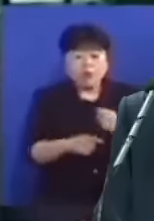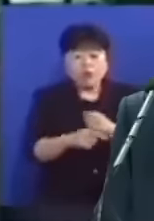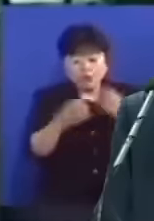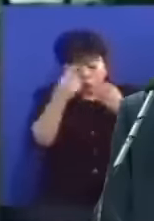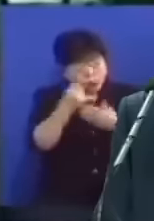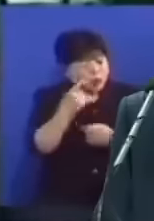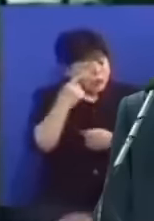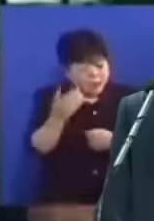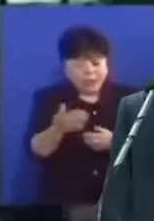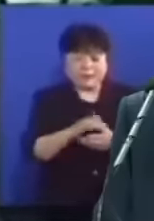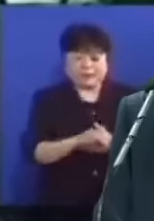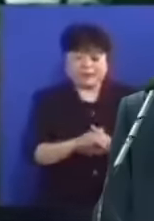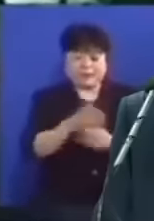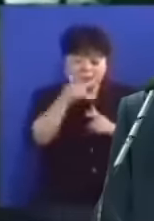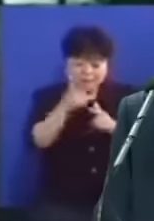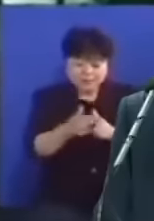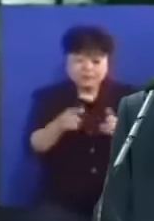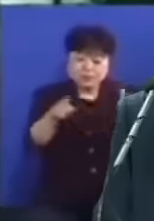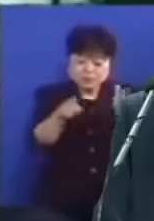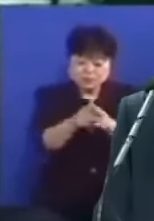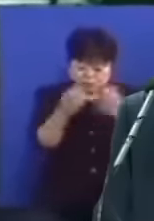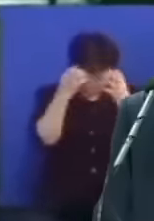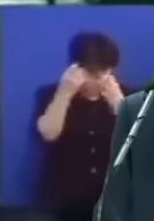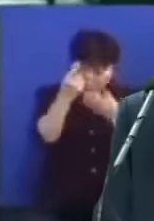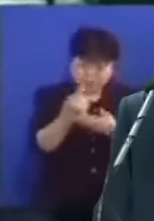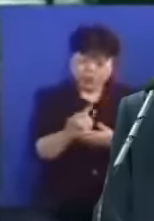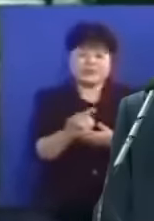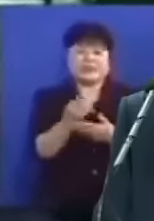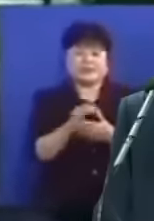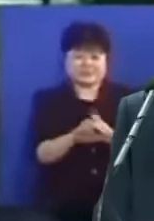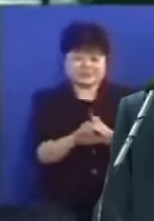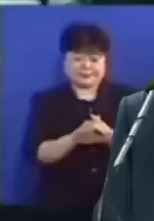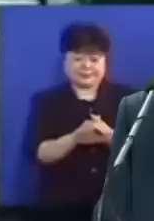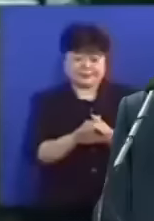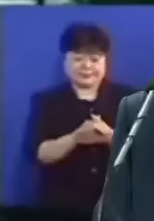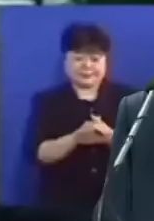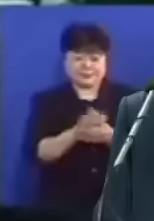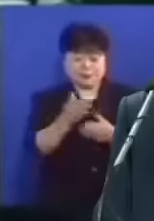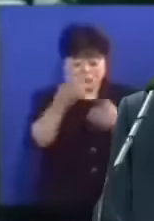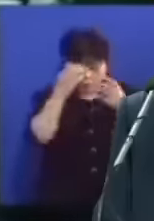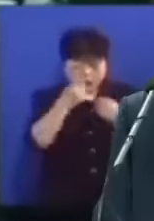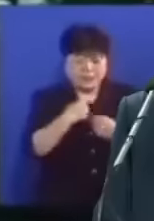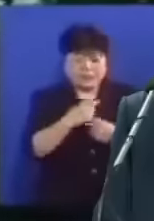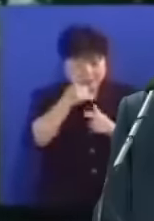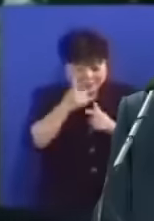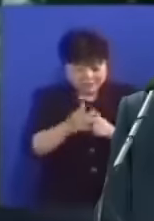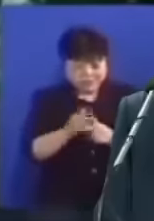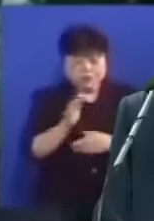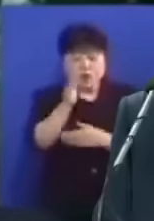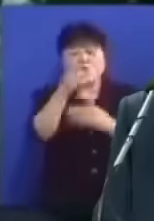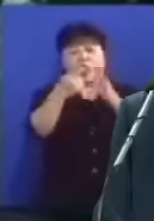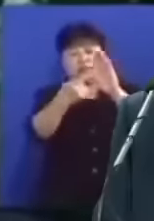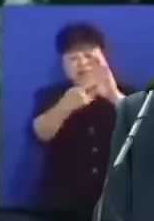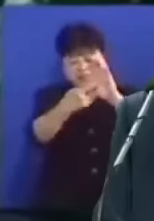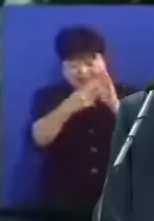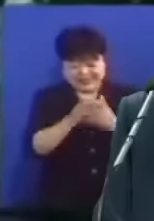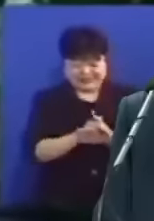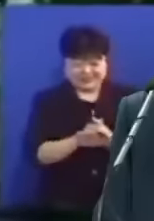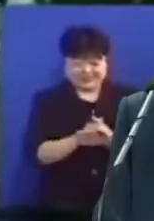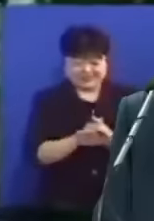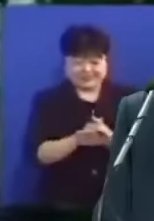고통이 다가오느냐? 예수님을 위해서 고통을 당하라는 것입니다. 네가 고통당해야 예수님의 영광이 나타난다는